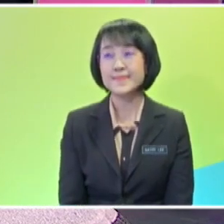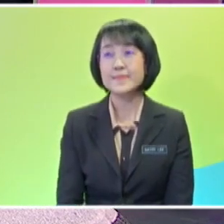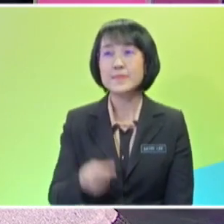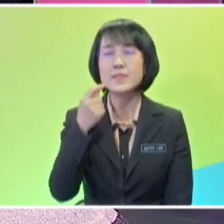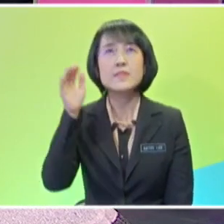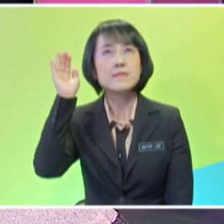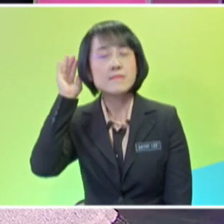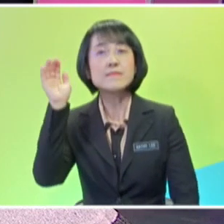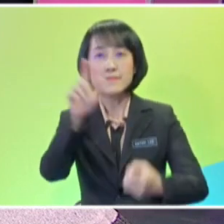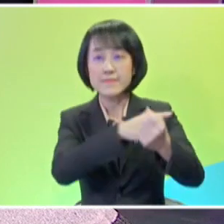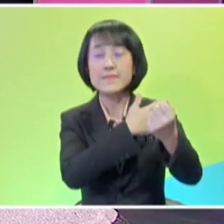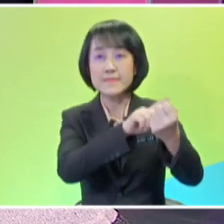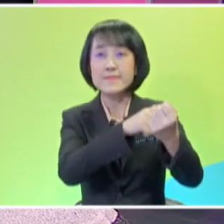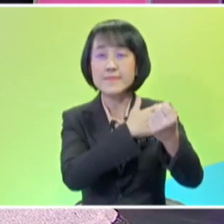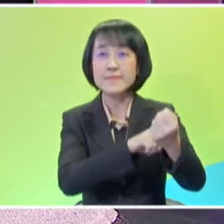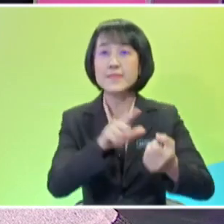hutang Aduh